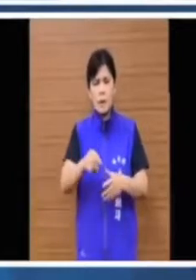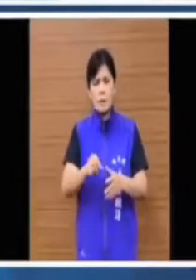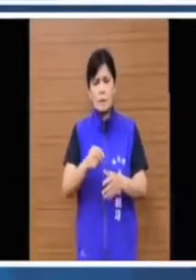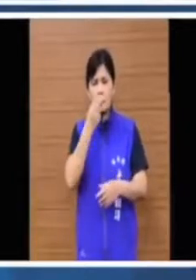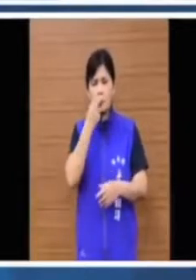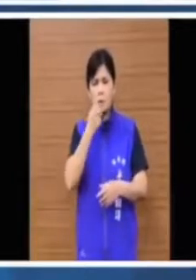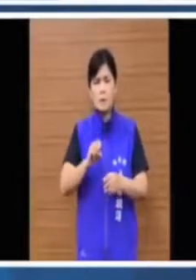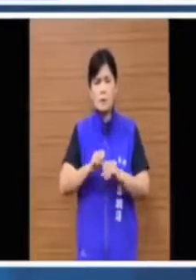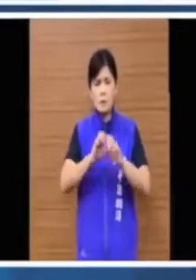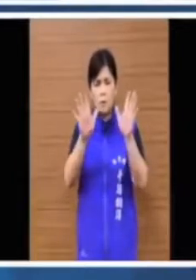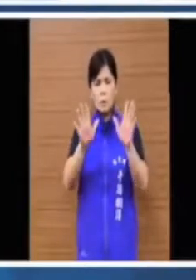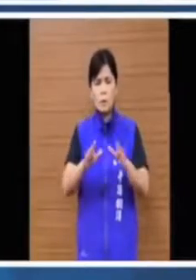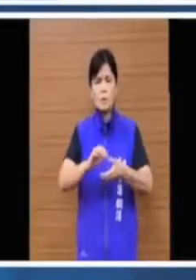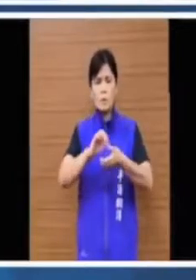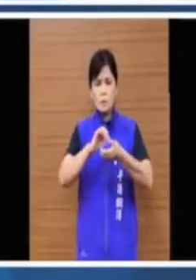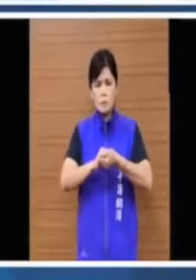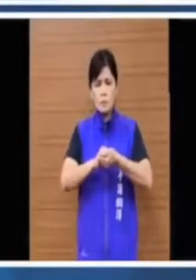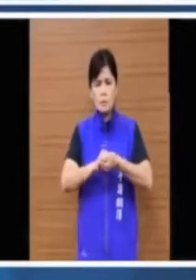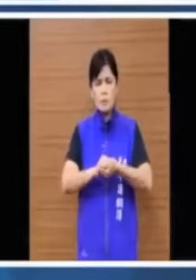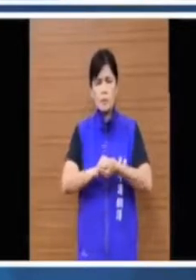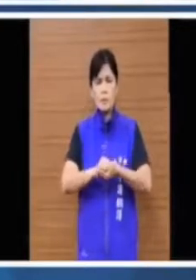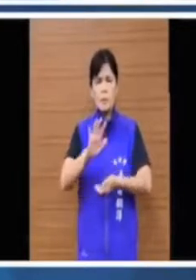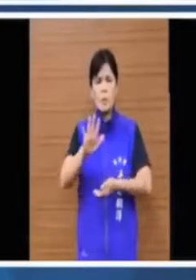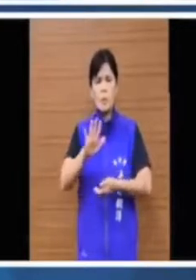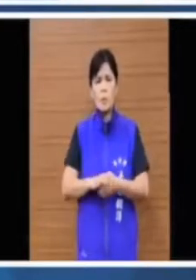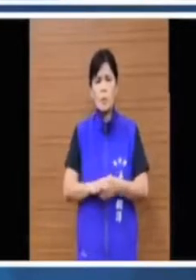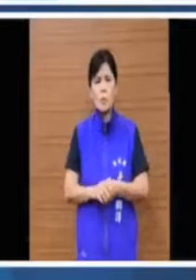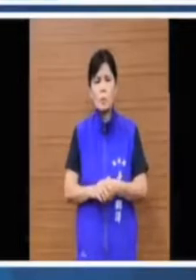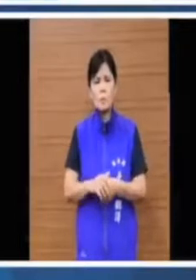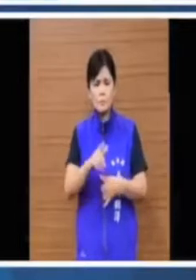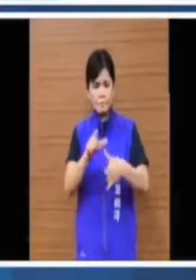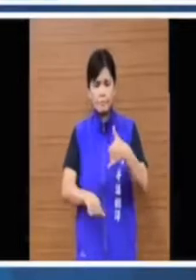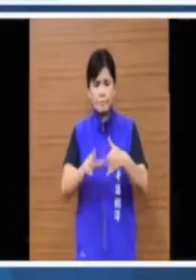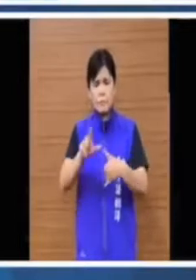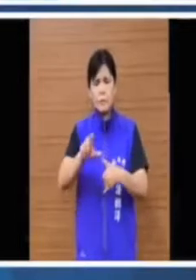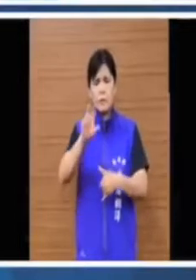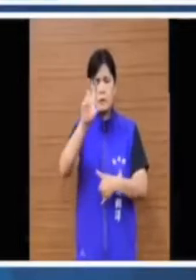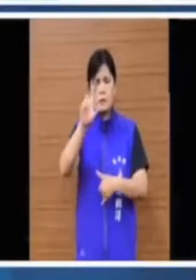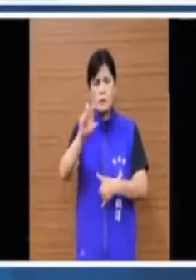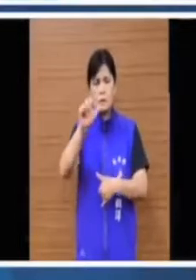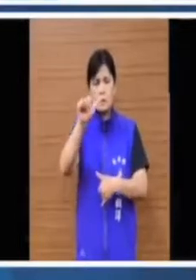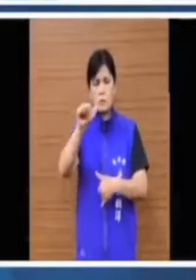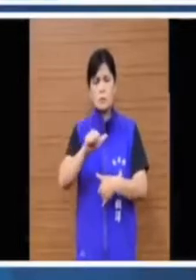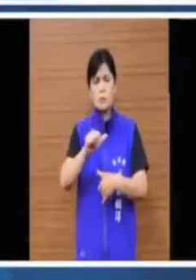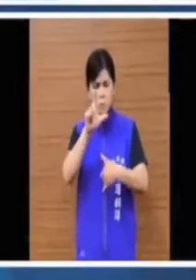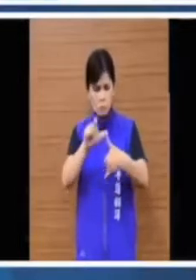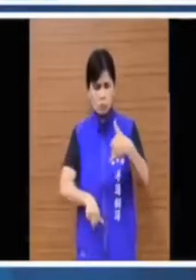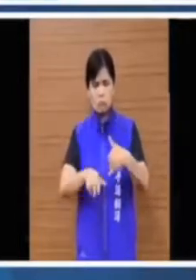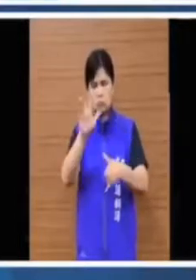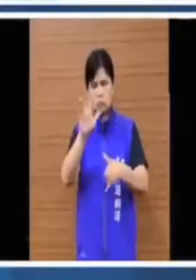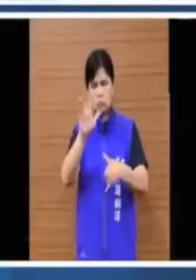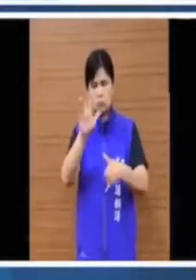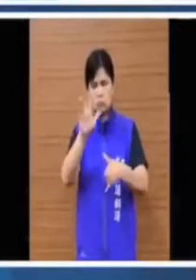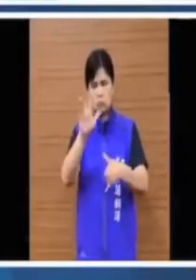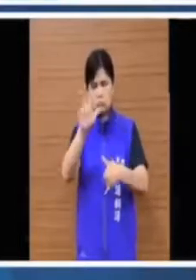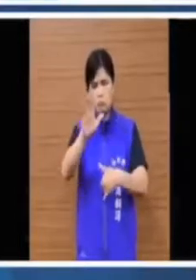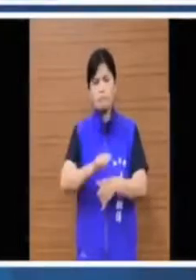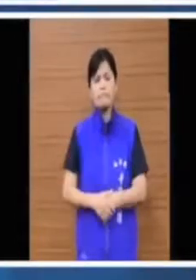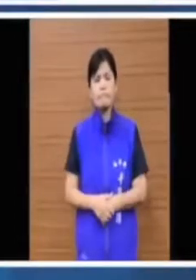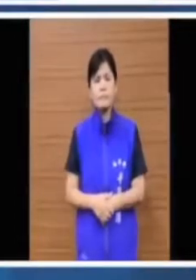中央公布今天确诊的一个病例有75案，有75案。那